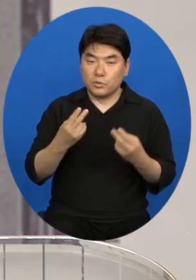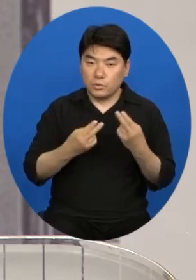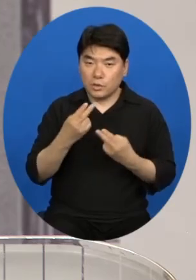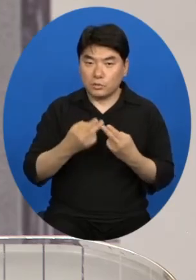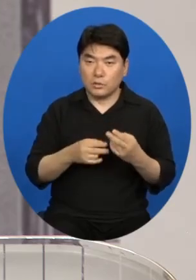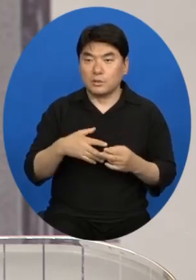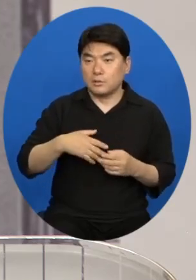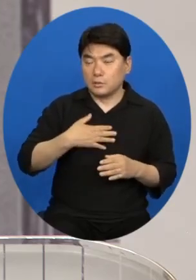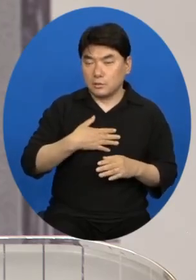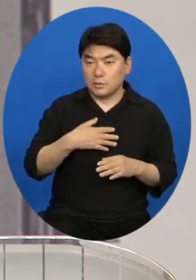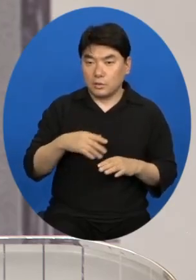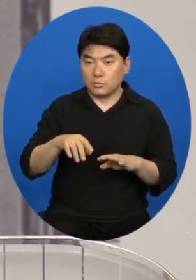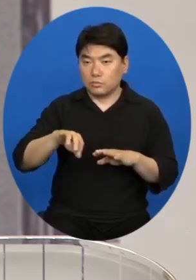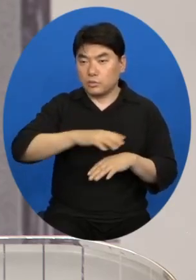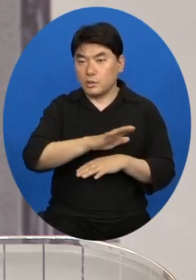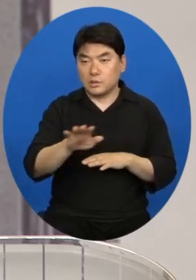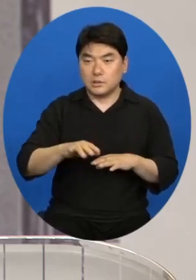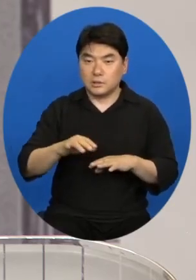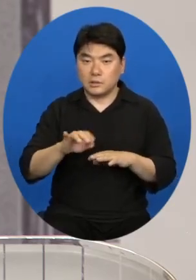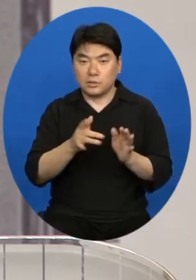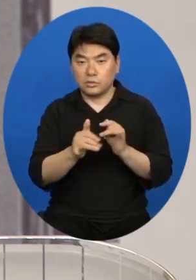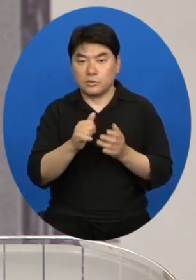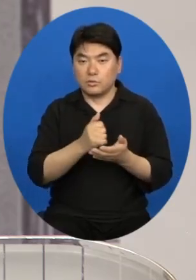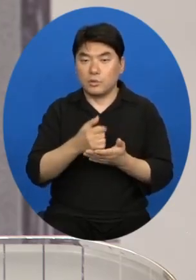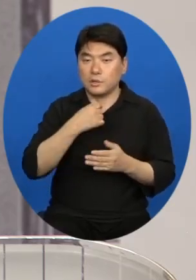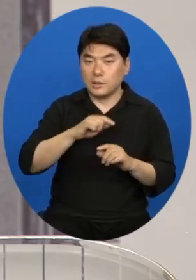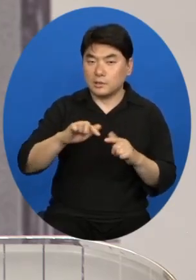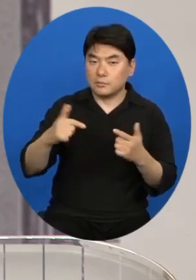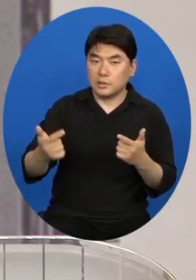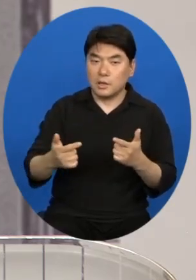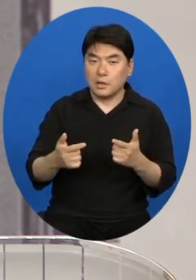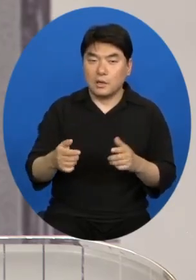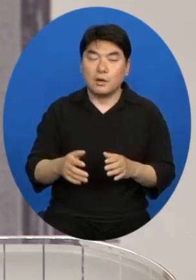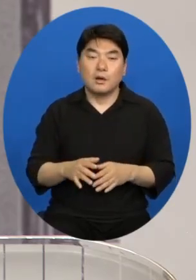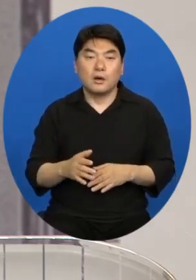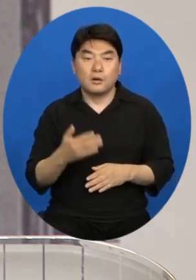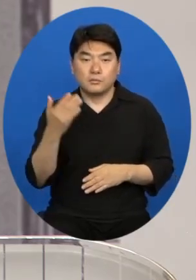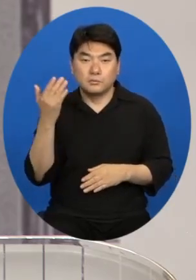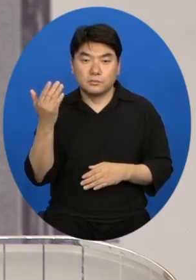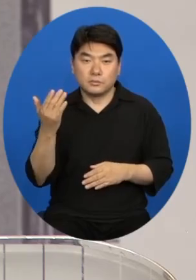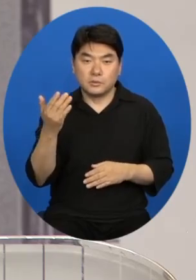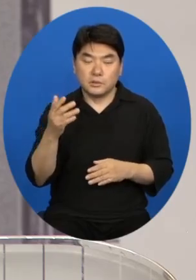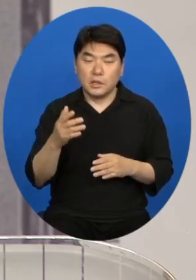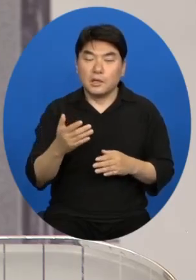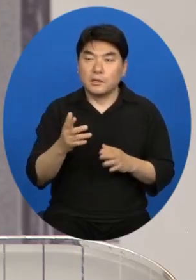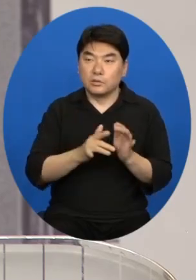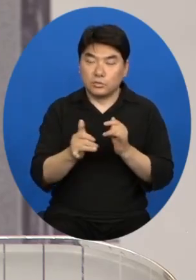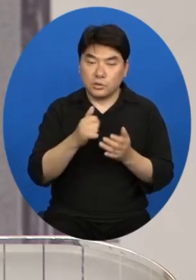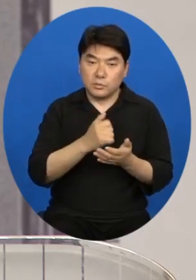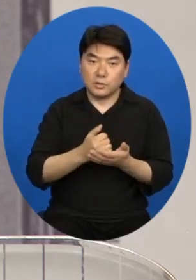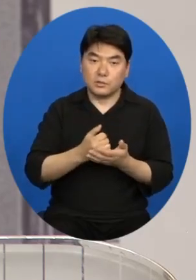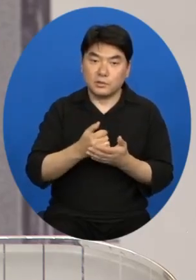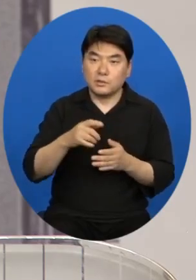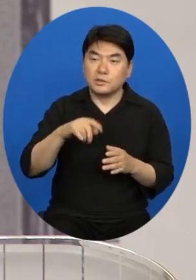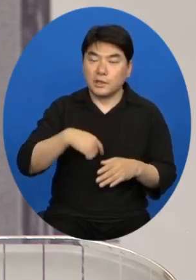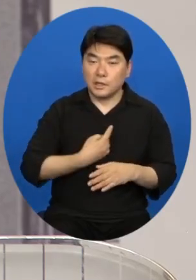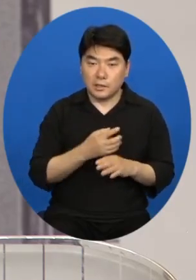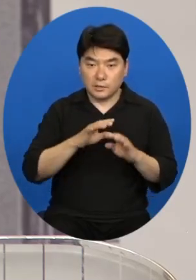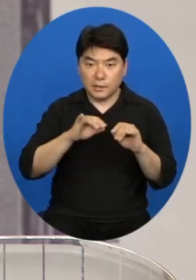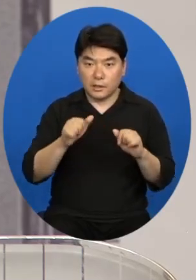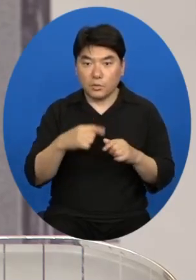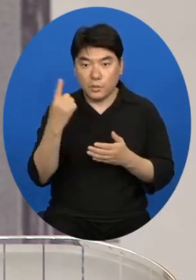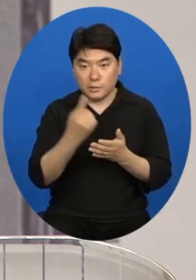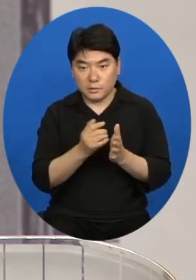요한복음에도 보니까 요한복음에서도 그가 세상에 계셨지만 세상이 그를 알아보지 못하고 자기 땅에 왔지만